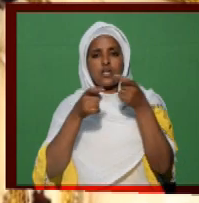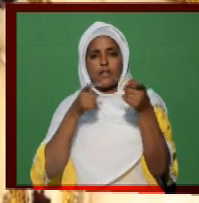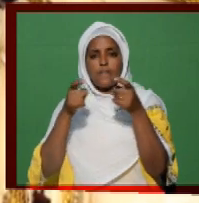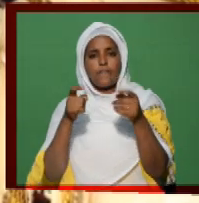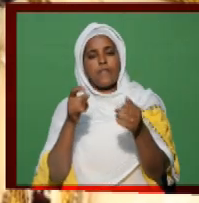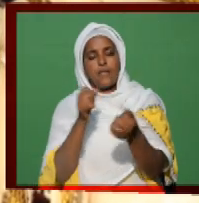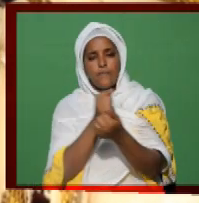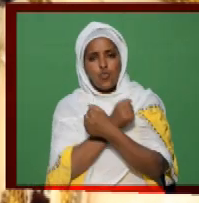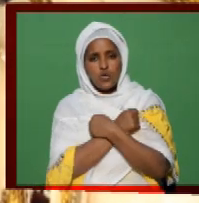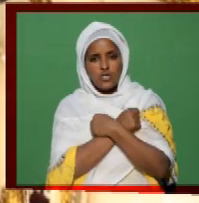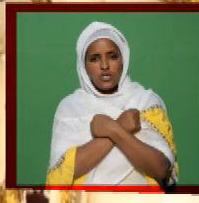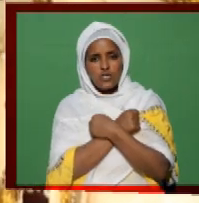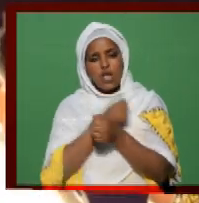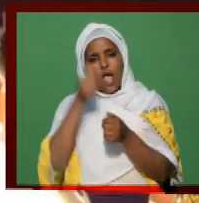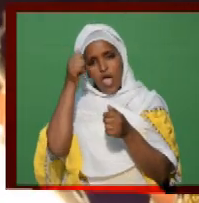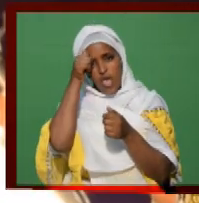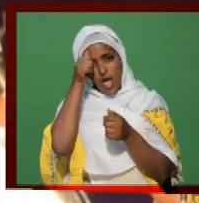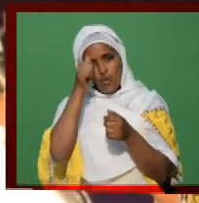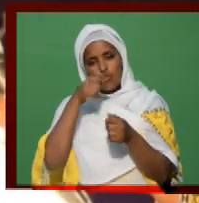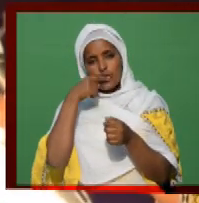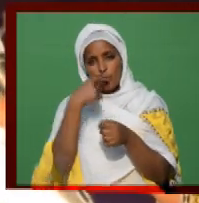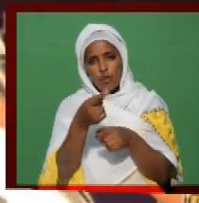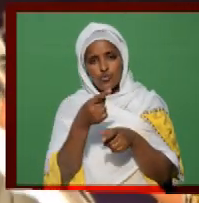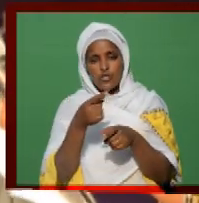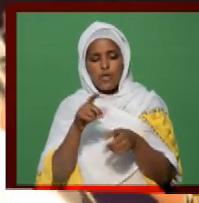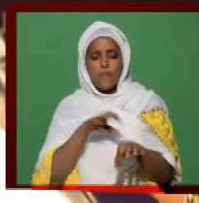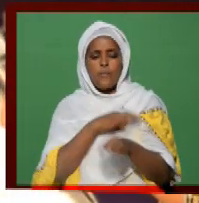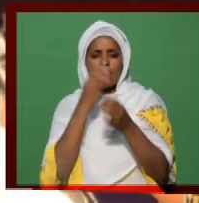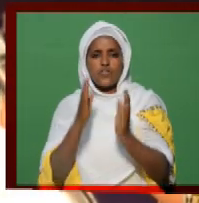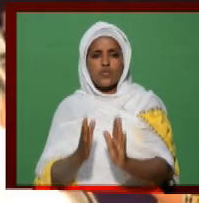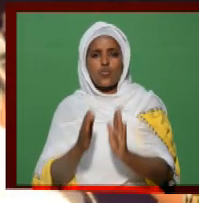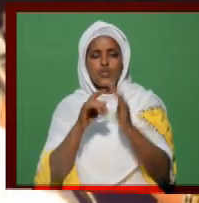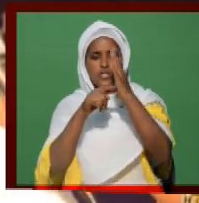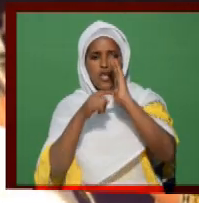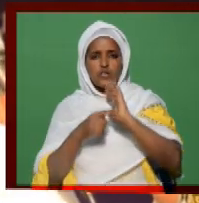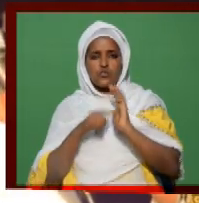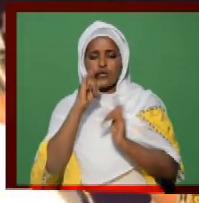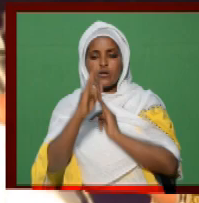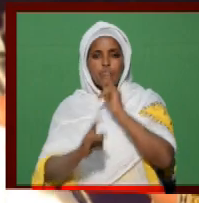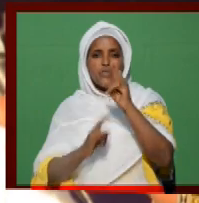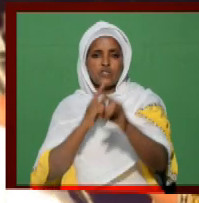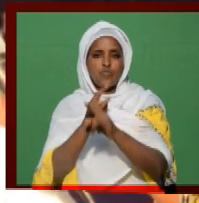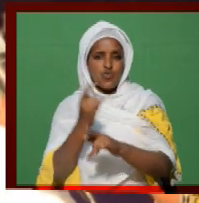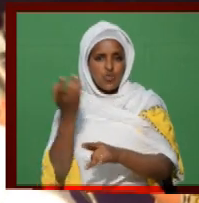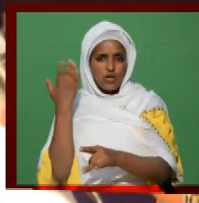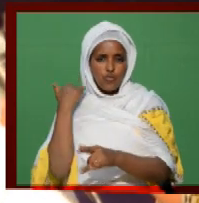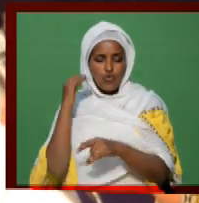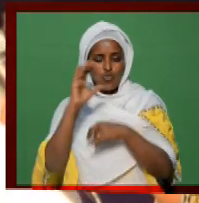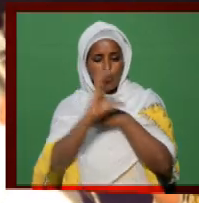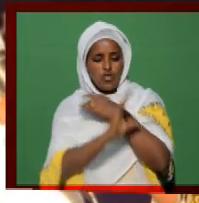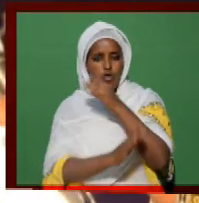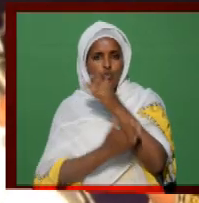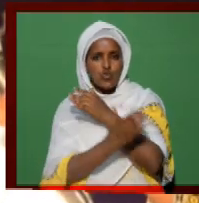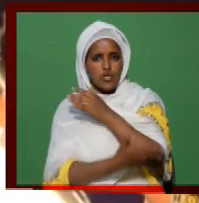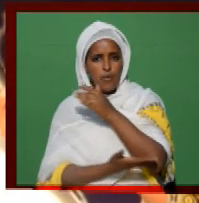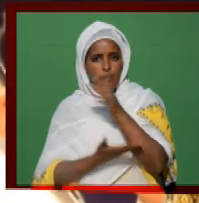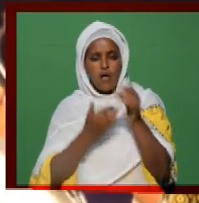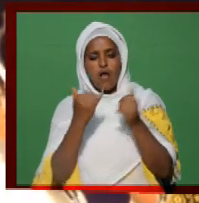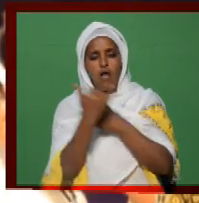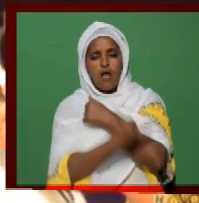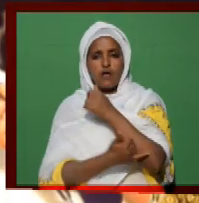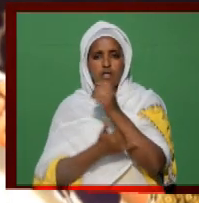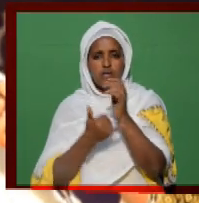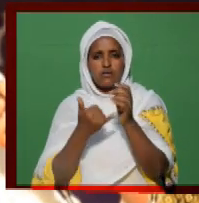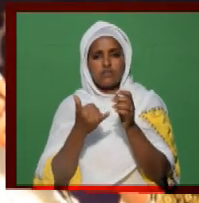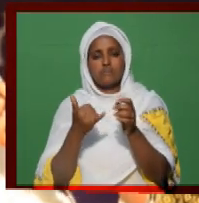አስተዳዳሪ ቢትወደድ አያሌው መኮንን የተባሉት መንፈሳዊ ጥያቄያቸውን በዘመኑ ለነበሩት የጎጃም ሀገረ